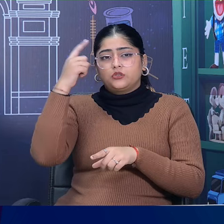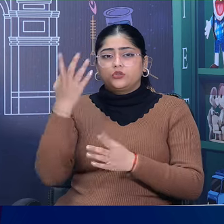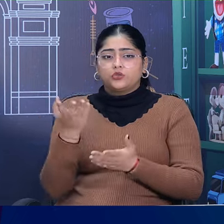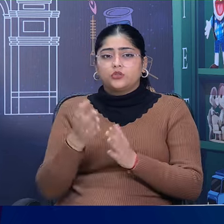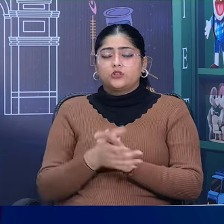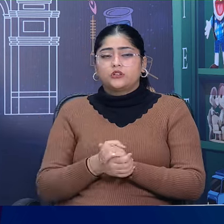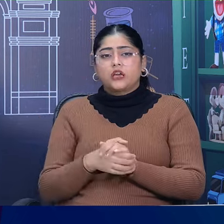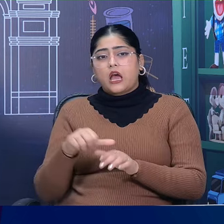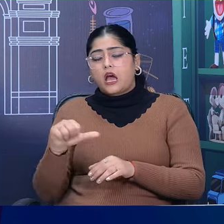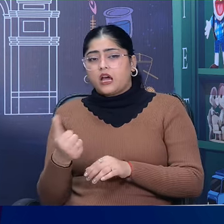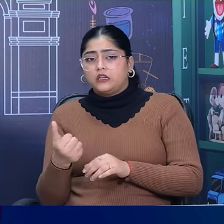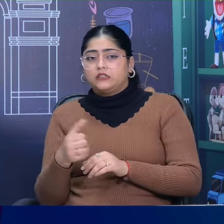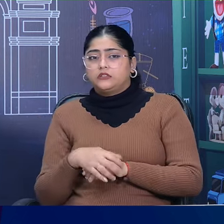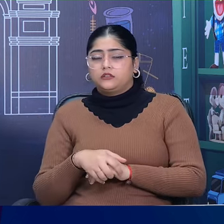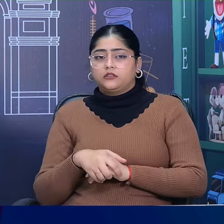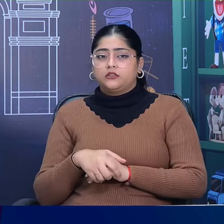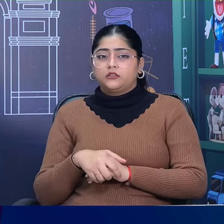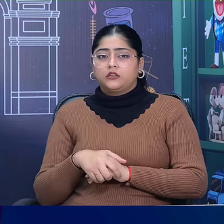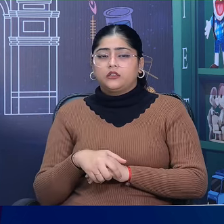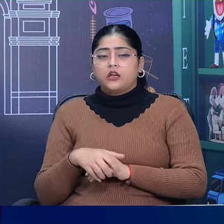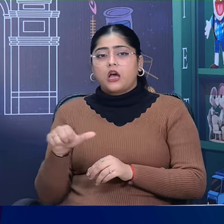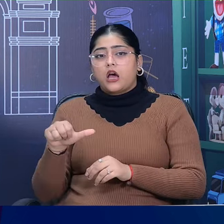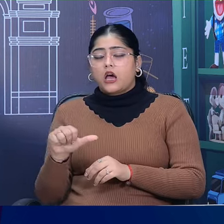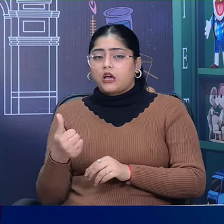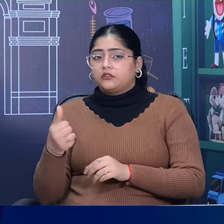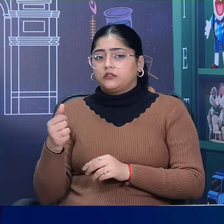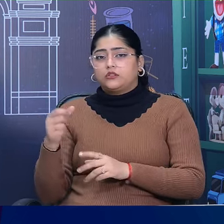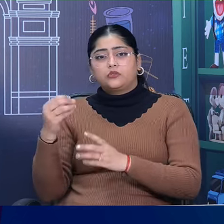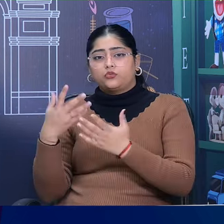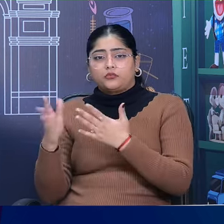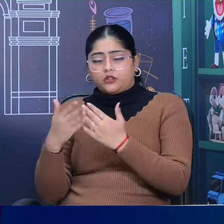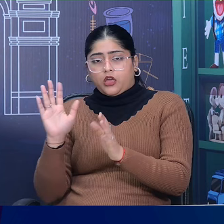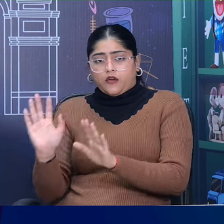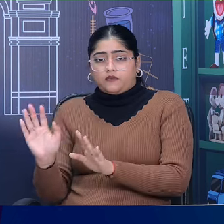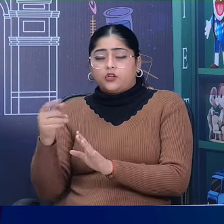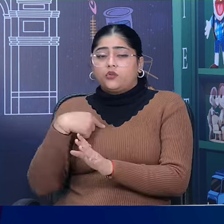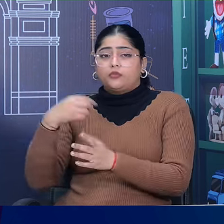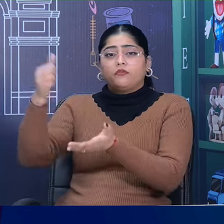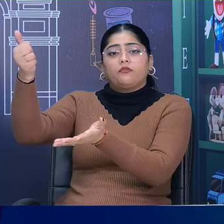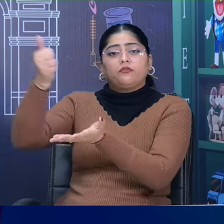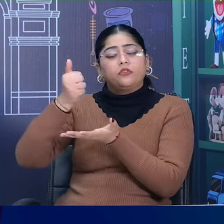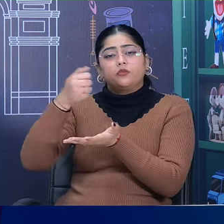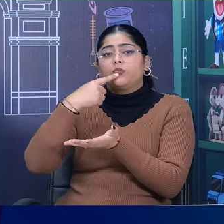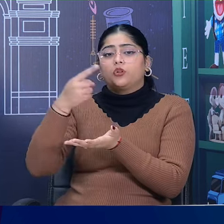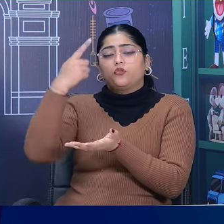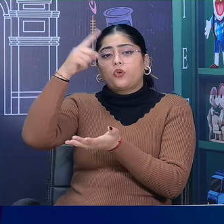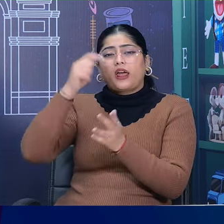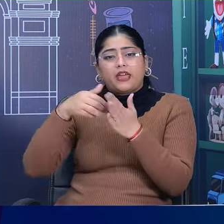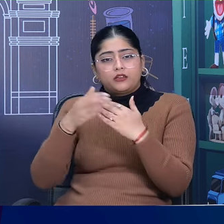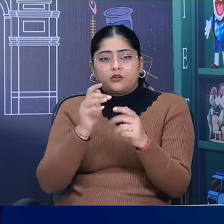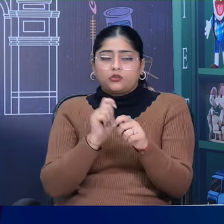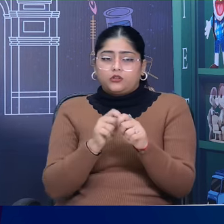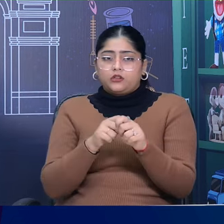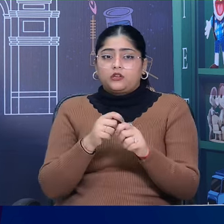गई कोई समिति आ गई कि भाई गांव के लिए हम इतना फंड दे रहे हैं इसके लिए इससे गांव में कुछ नया काम करना है तो पंचायत